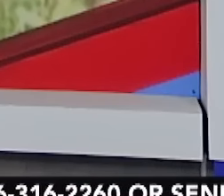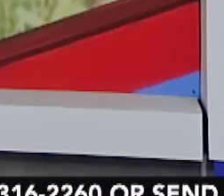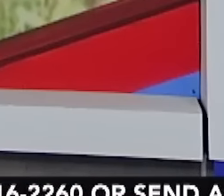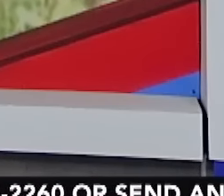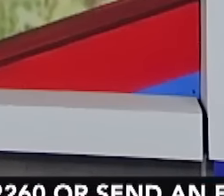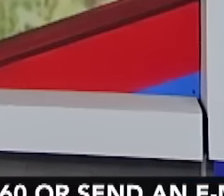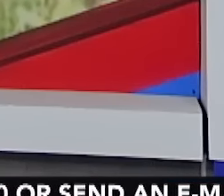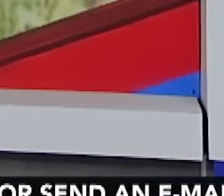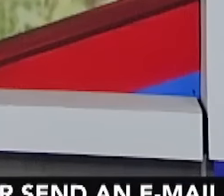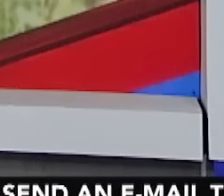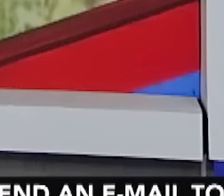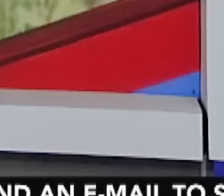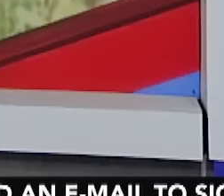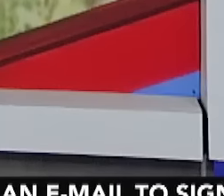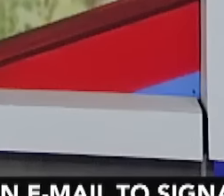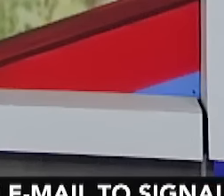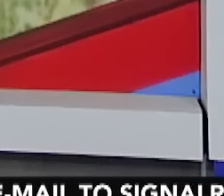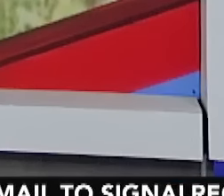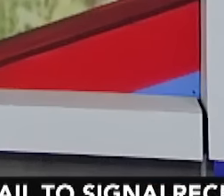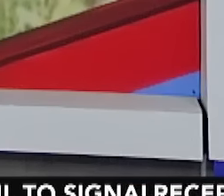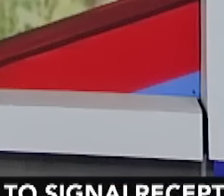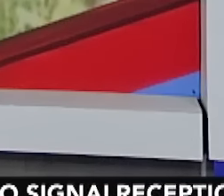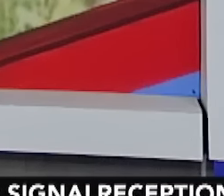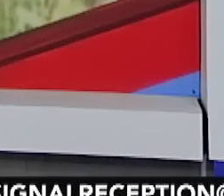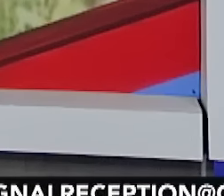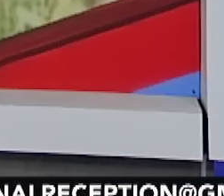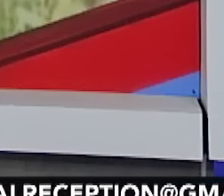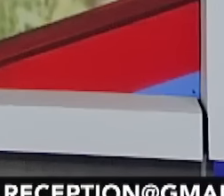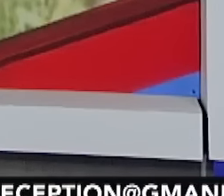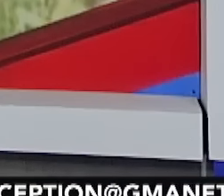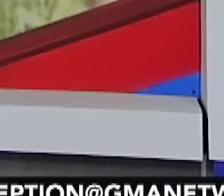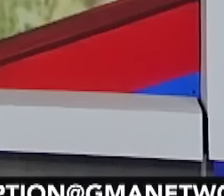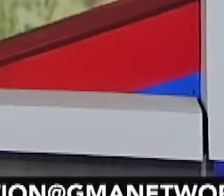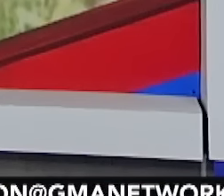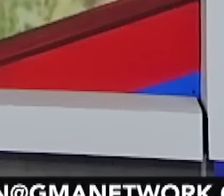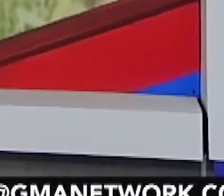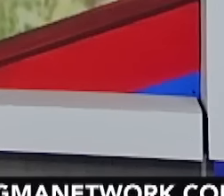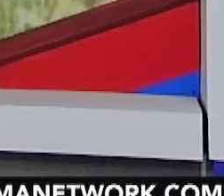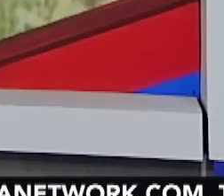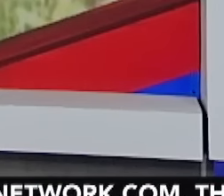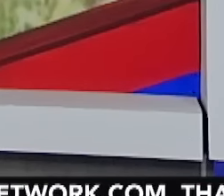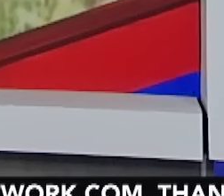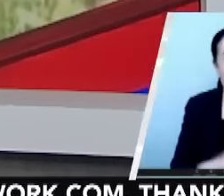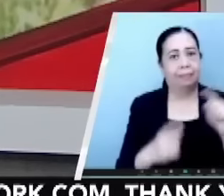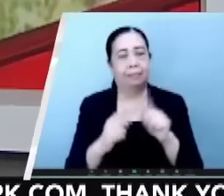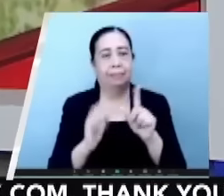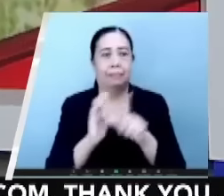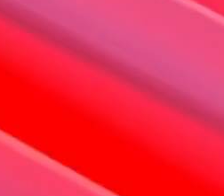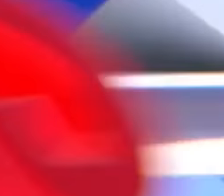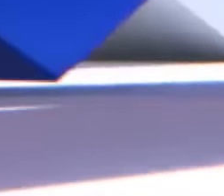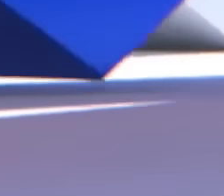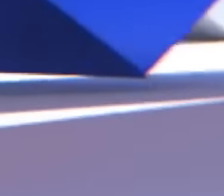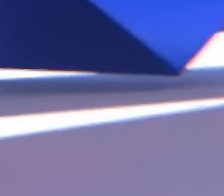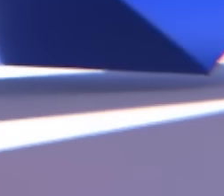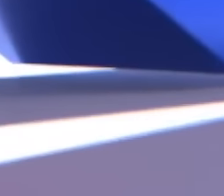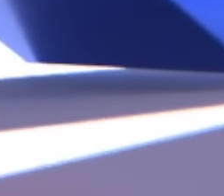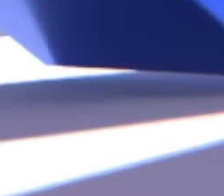dagdag dagok ang brownout at may red alert pa hanggang mamaya. Nakatutok si Jonathan Andal.